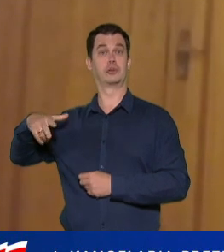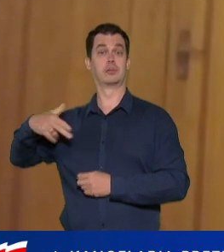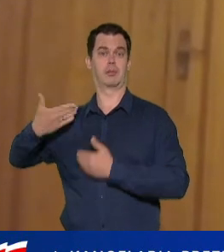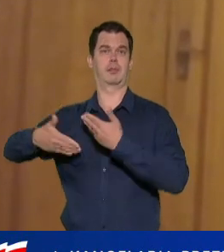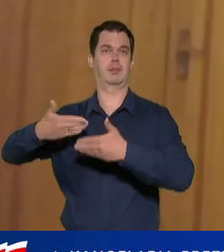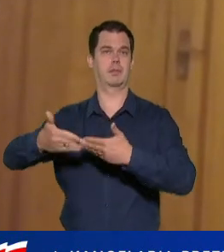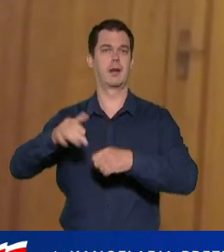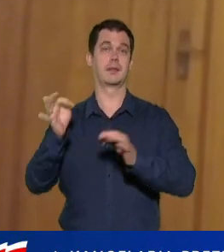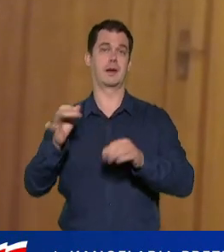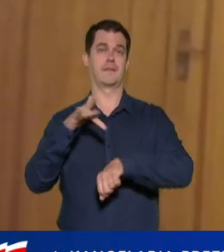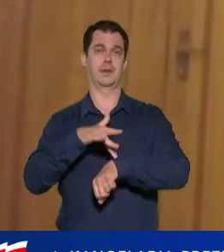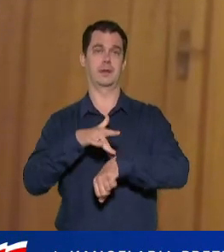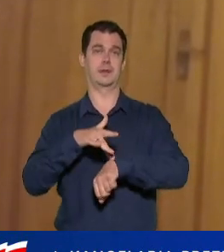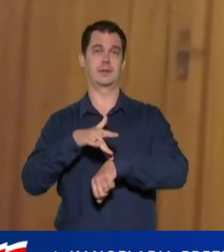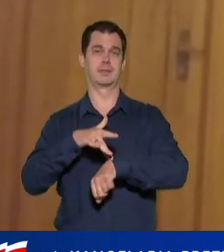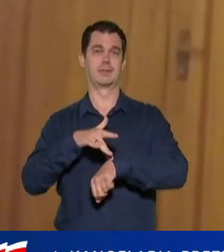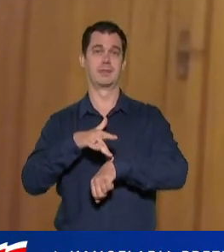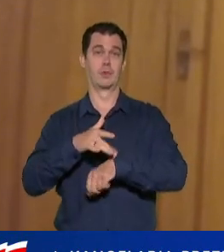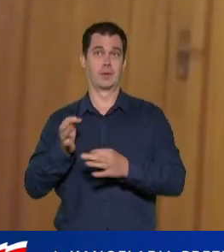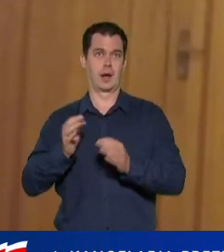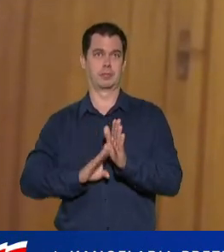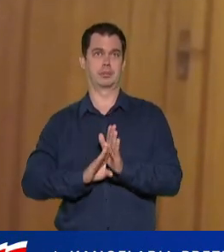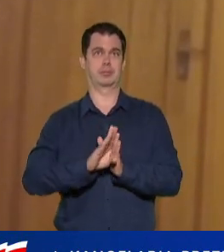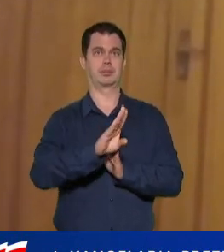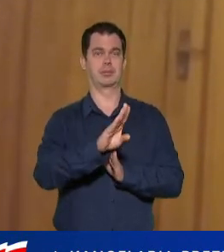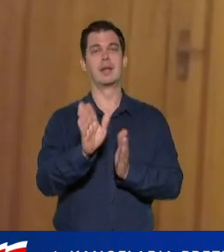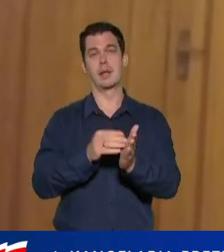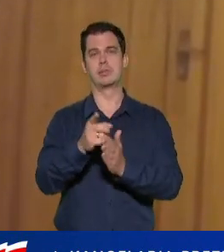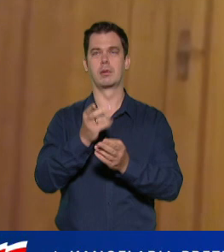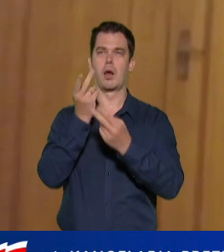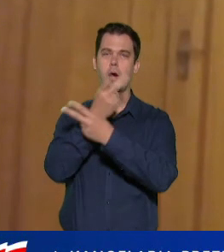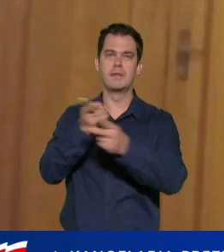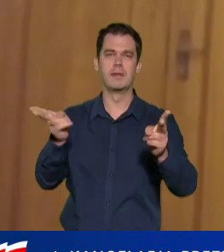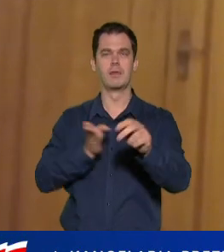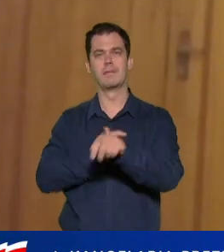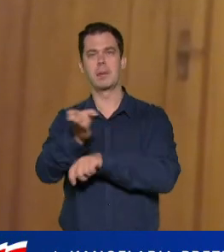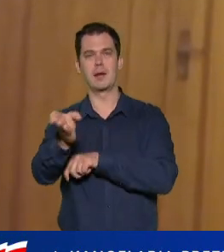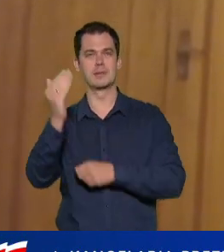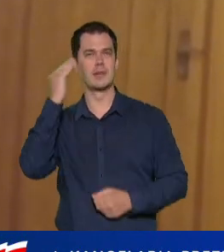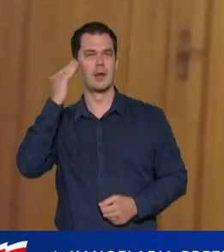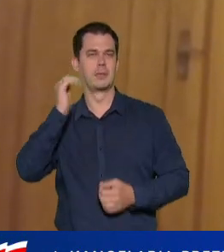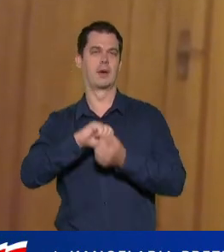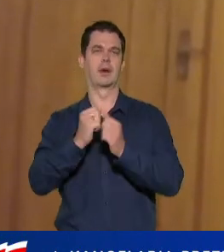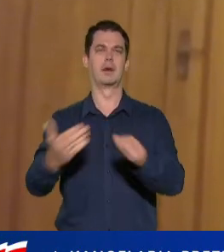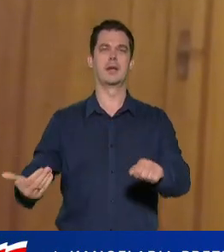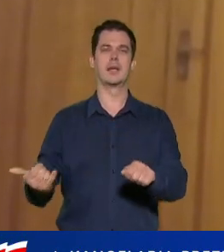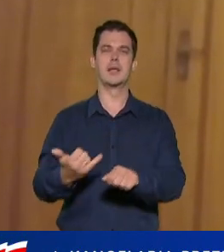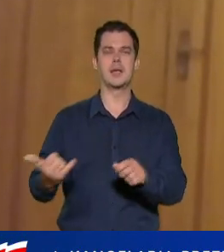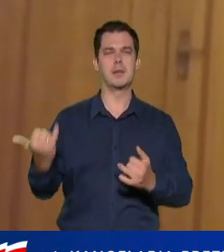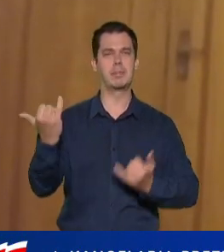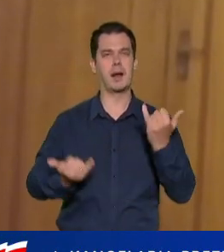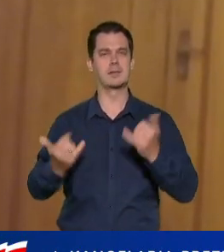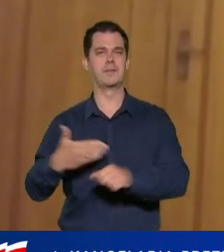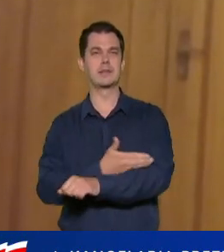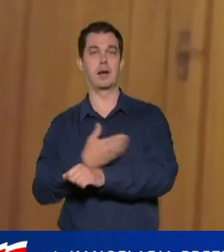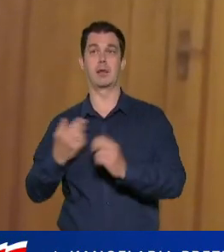temu. To czy byliśmy gdzieś u znajomych, na jakiejś większej imprezie. To wszystko